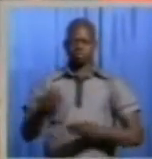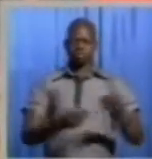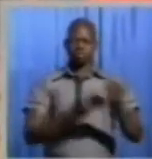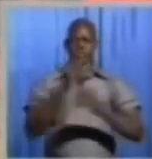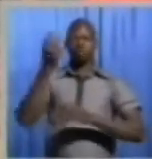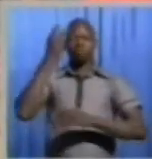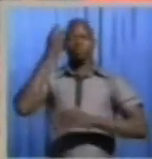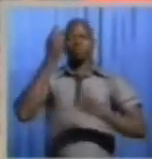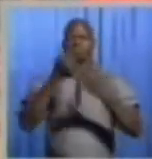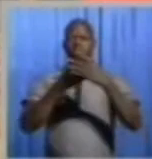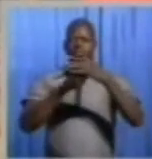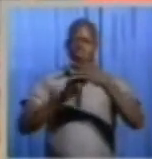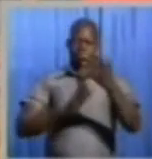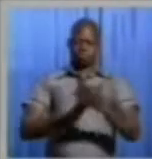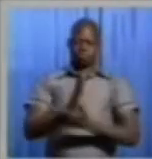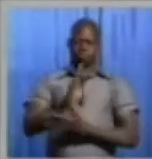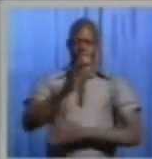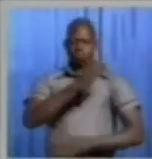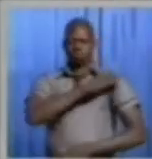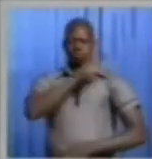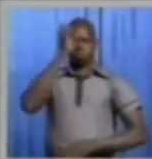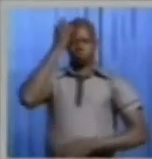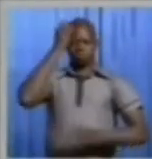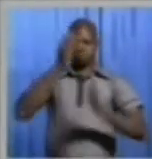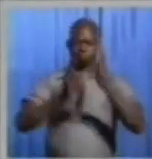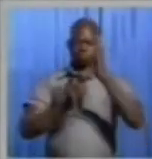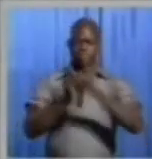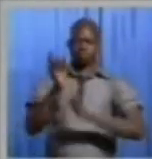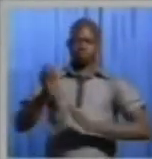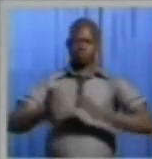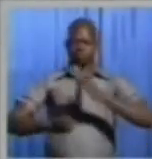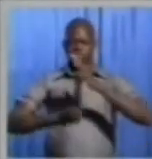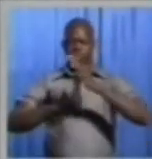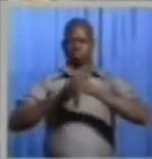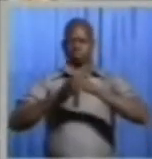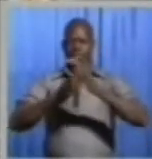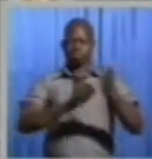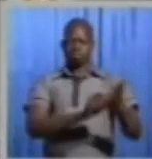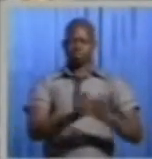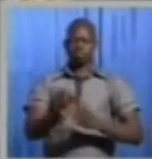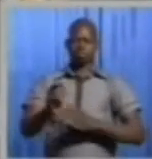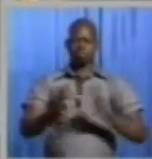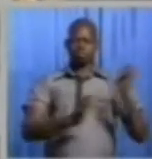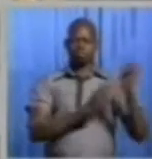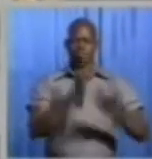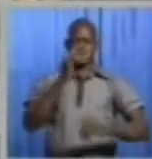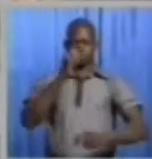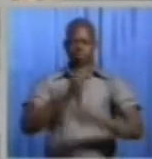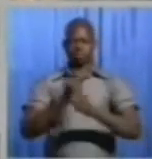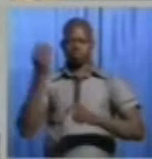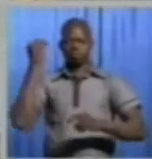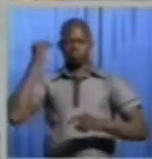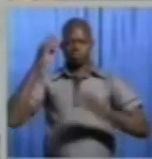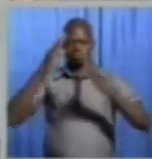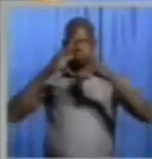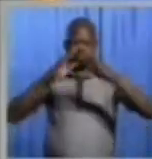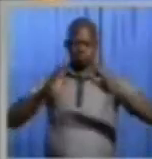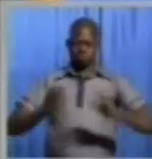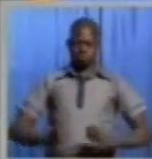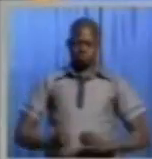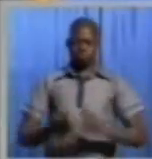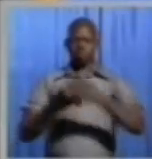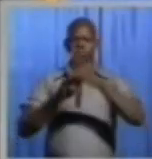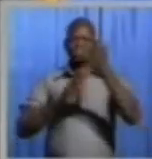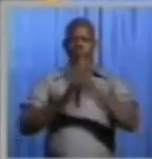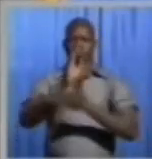politique initié par le chef de l'État, la croissance économique enregistrée grâce à l'exploitation minière et surtout les efforts entamés par